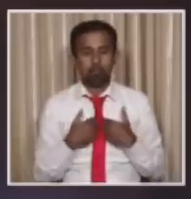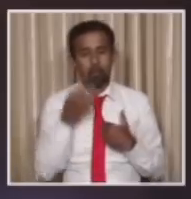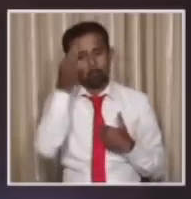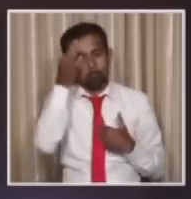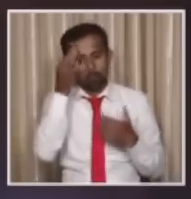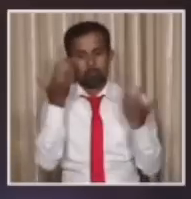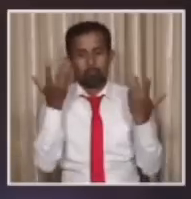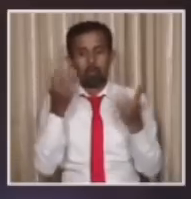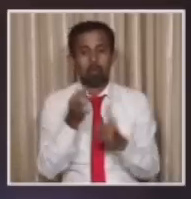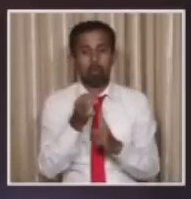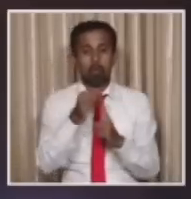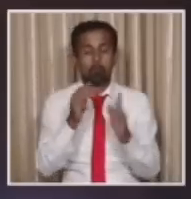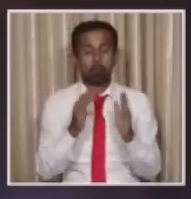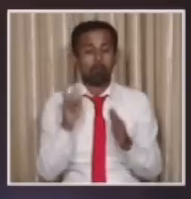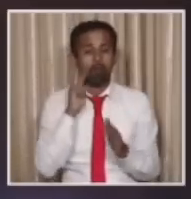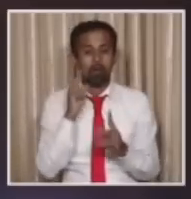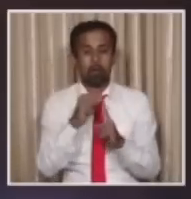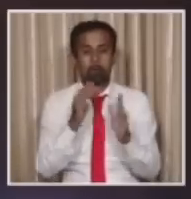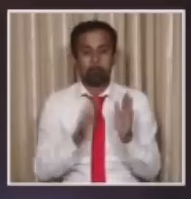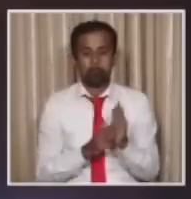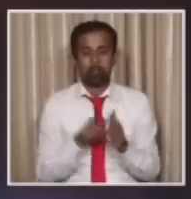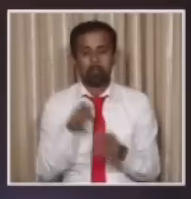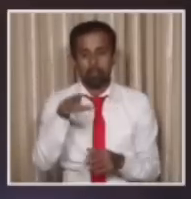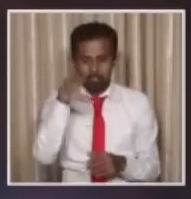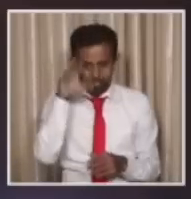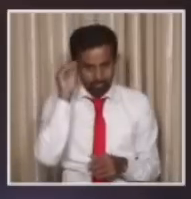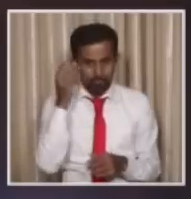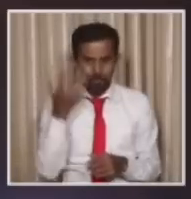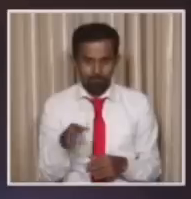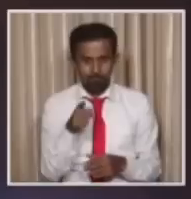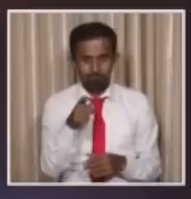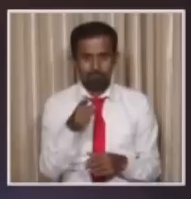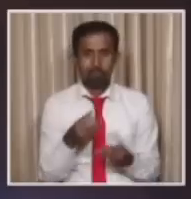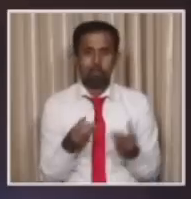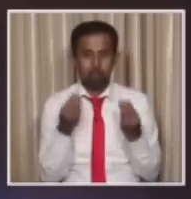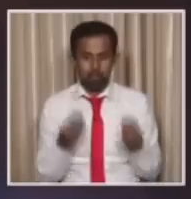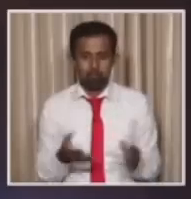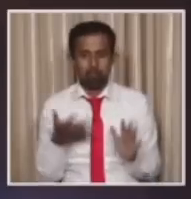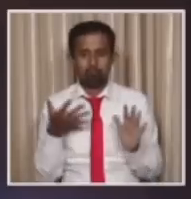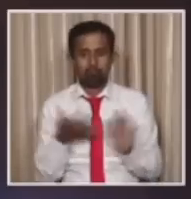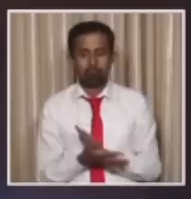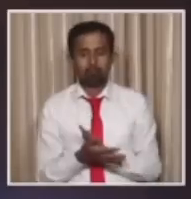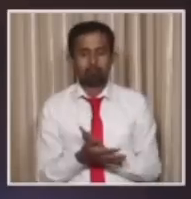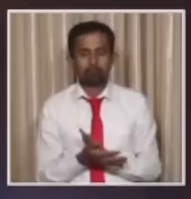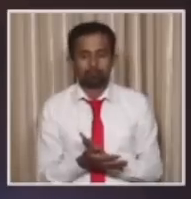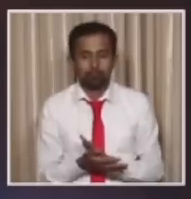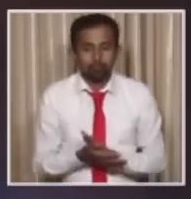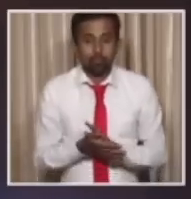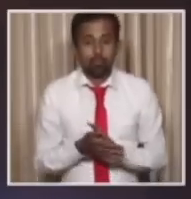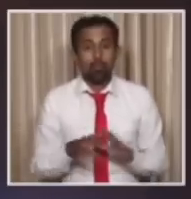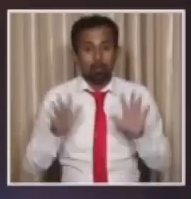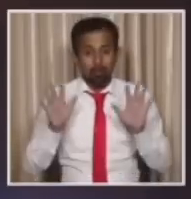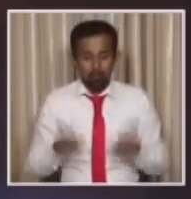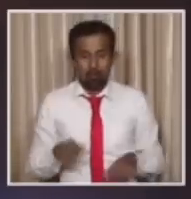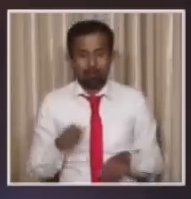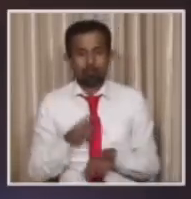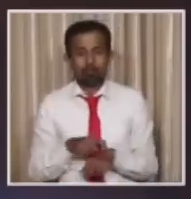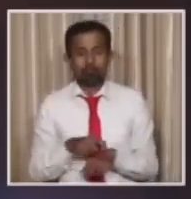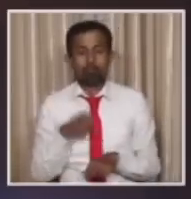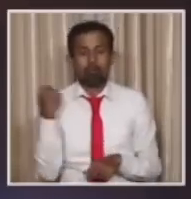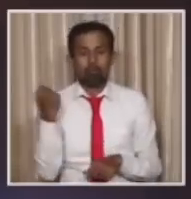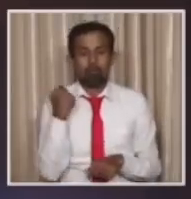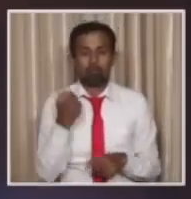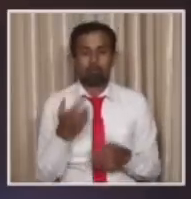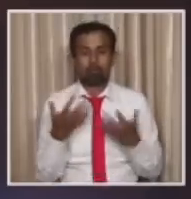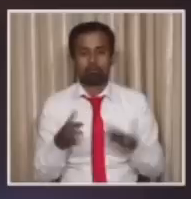රනිල් වගමති කරන්න කියලා ඉවරලා. දැන් ඒක තුමට තේරෙන්නේ නැති ඇත්ත කියලා අපරාධ වැරදීමක් වුණේ කියලා. ඒ නිසා අවසාන වශයෙන් මගේ කතාව